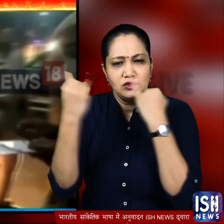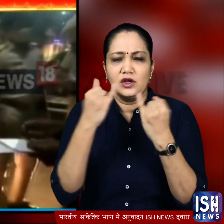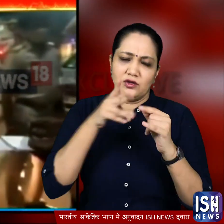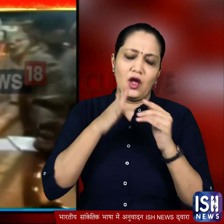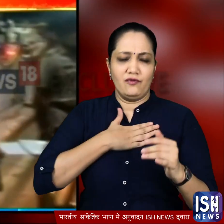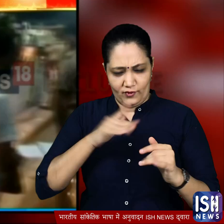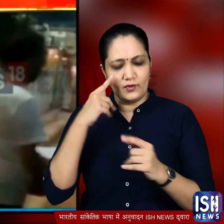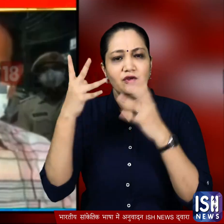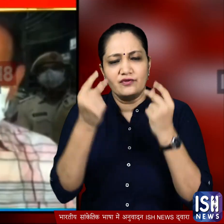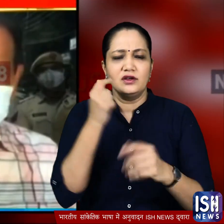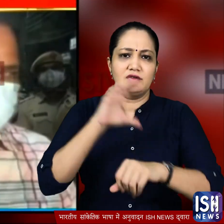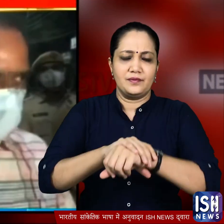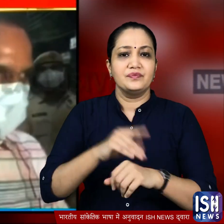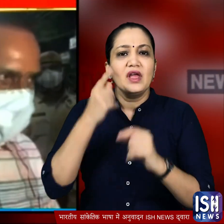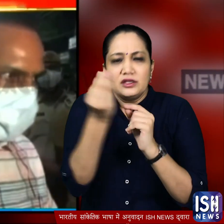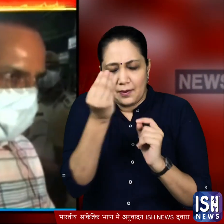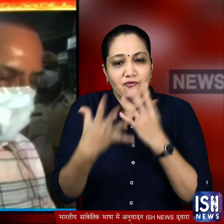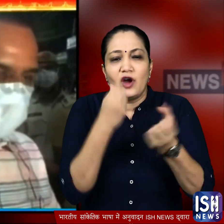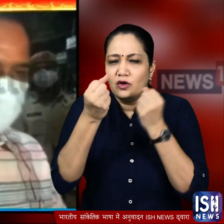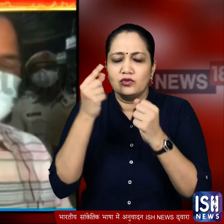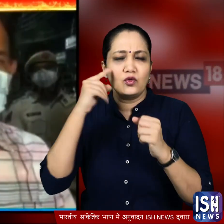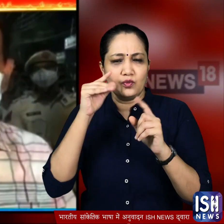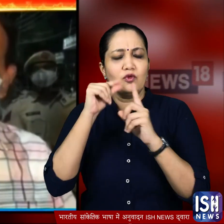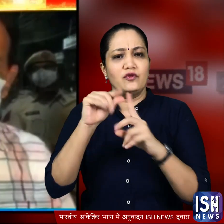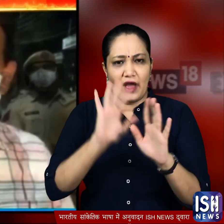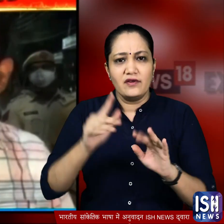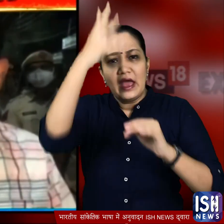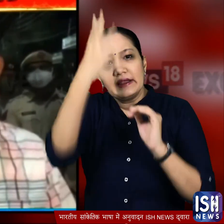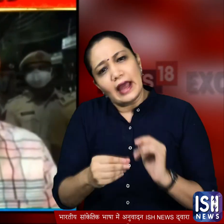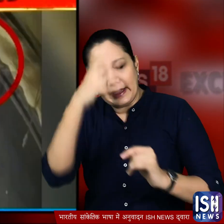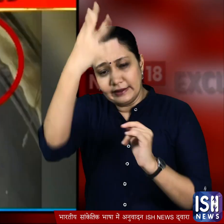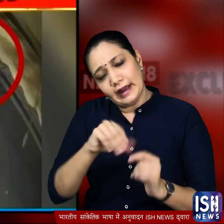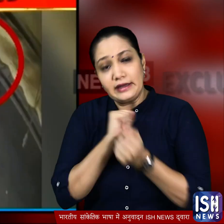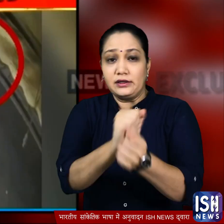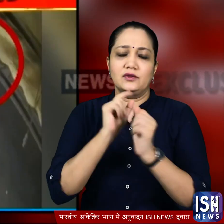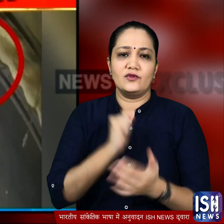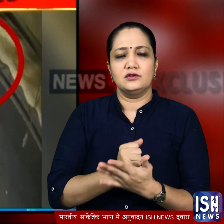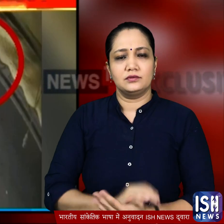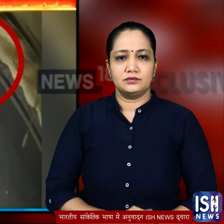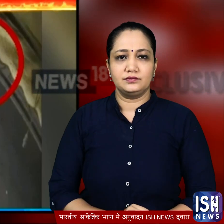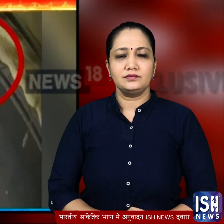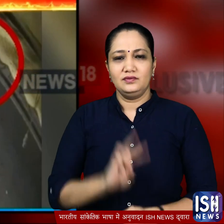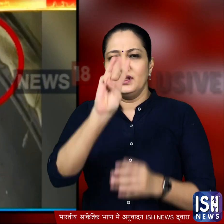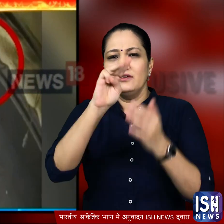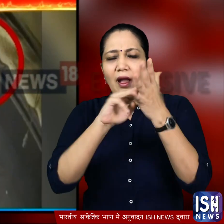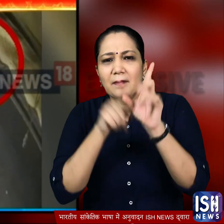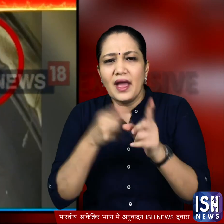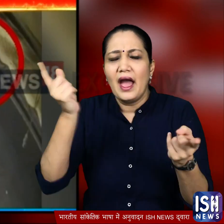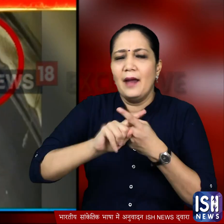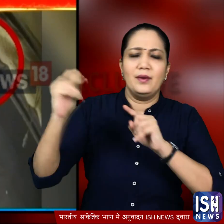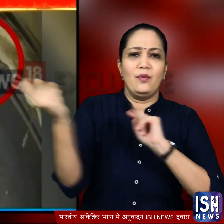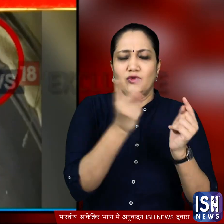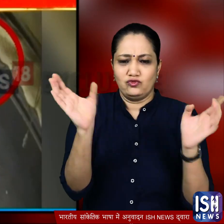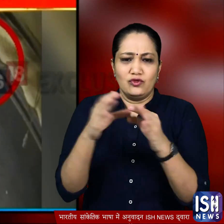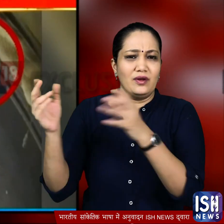जल्द पकड़ने का भरोसा दिया। कुछ सुराग मिले हैं उनके बारे में और रात को ही उनको अरेस्ट करेंगे। बताया गया कि इससे पहले 31 मई को किसी बात